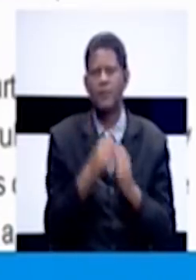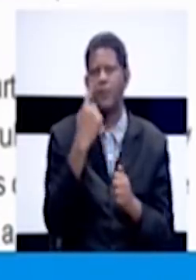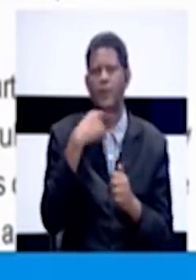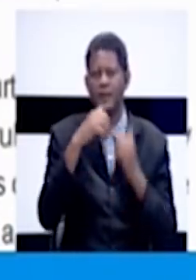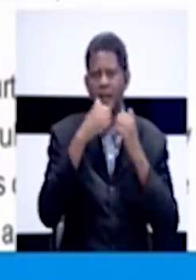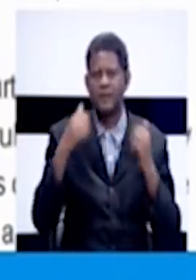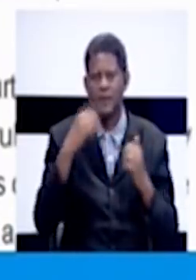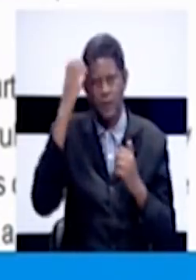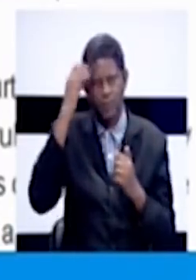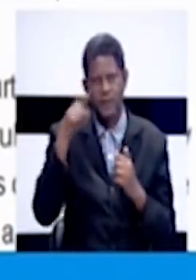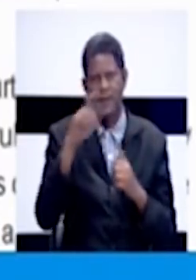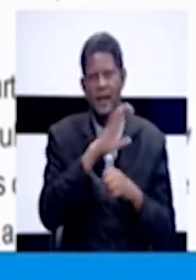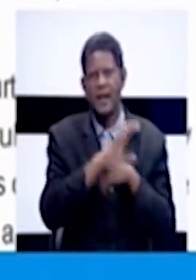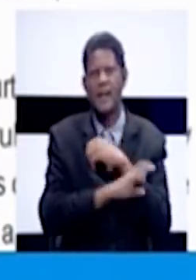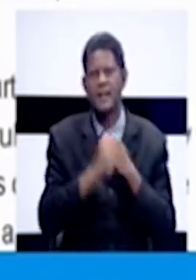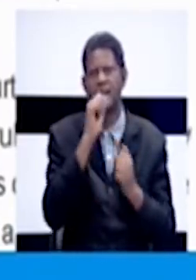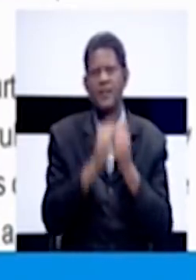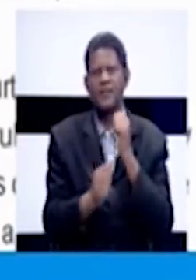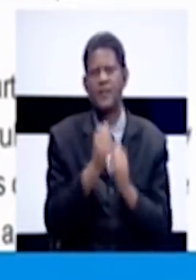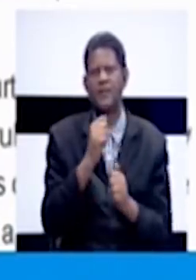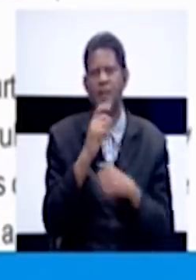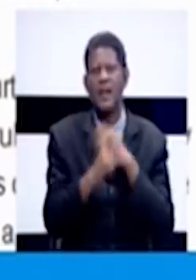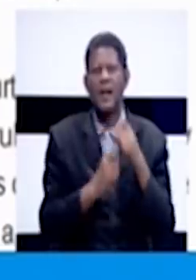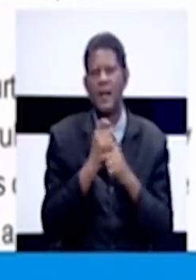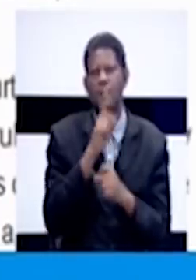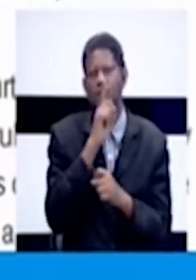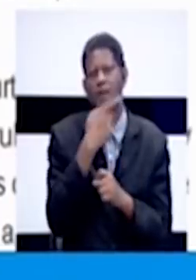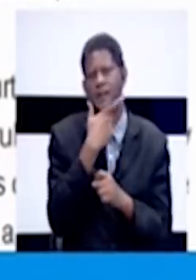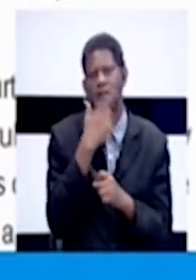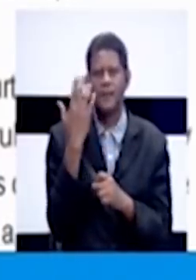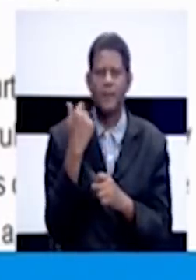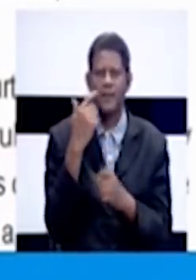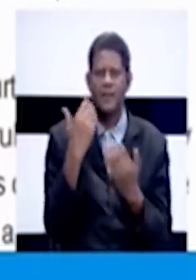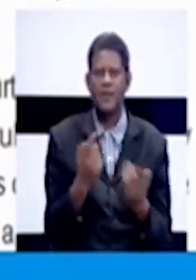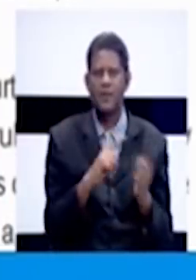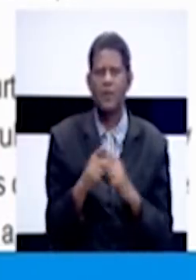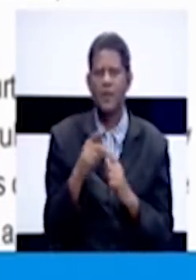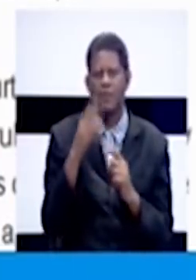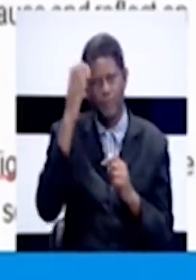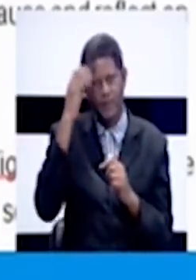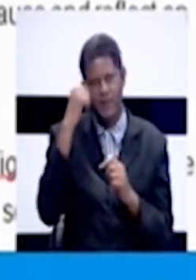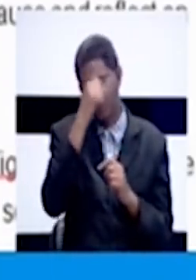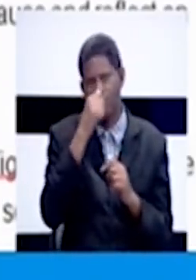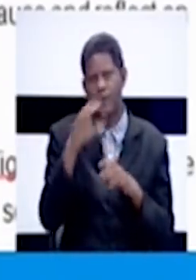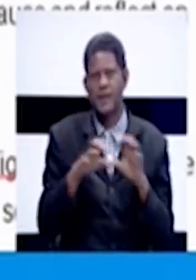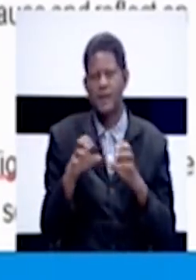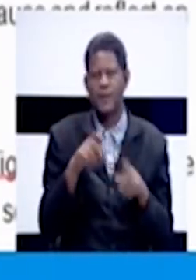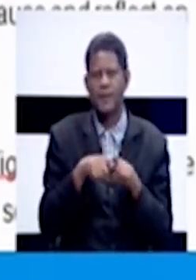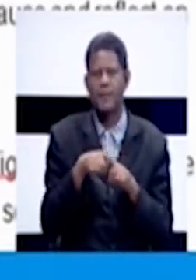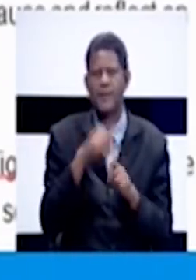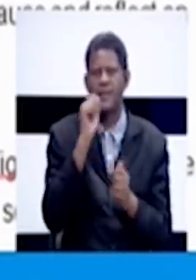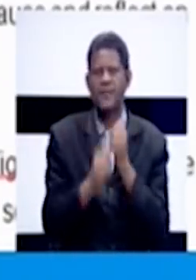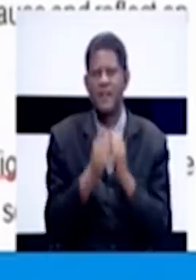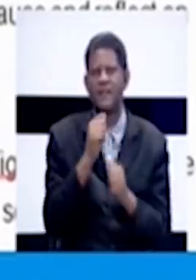እንዳተፈለዩ ብመንግስቲ እተሃገር እንትጨፍጨፉ ዓለም ሱቕ ኢላ ትዕዘብ ነይራ ሕዚ እውን ብመንግስቲ ኢትዮጵያ ዝካየድ ዘሎ ተመሳሳሊ